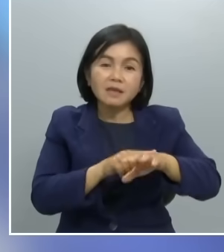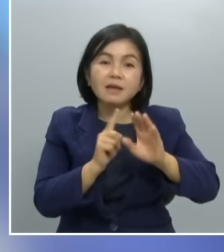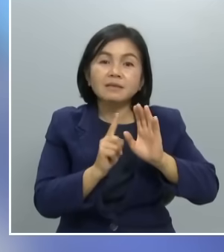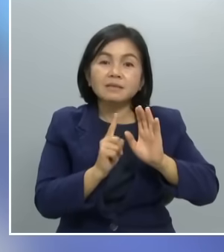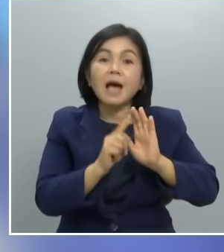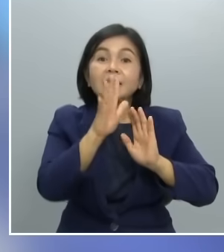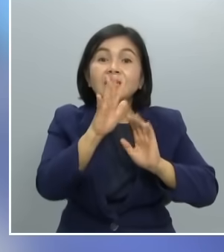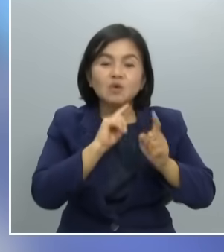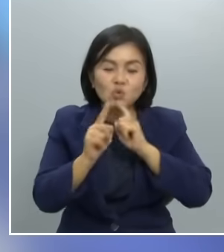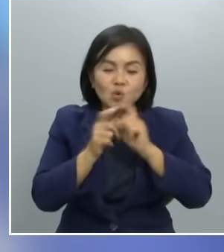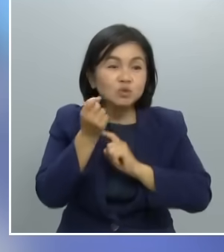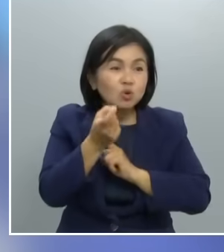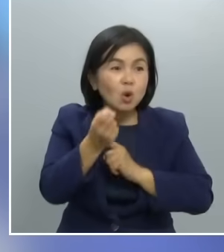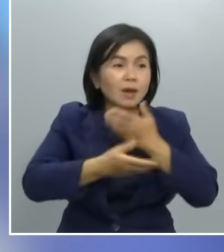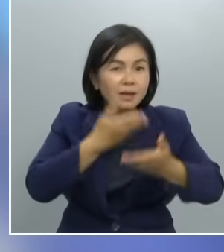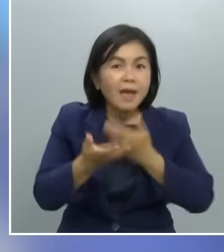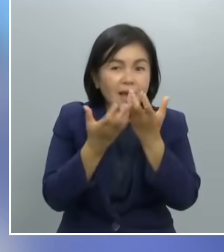ไลฟ์สดนะครับ